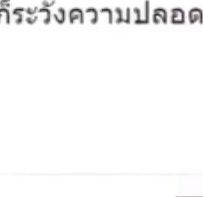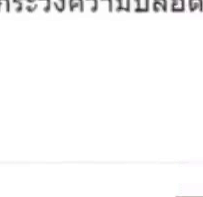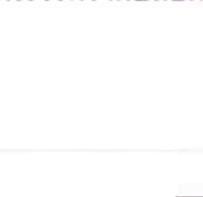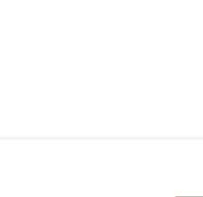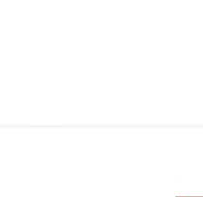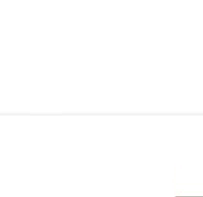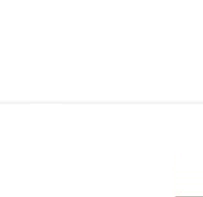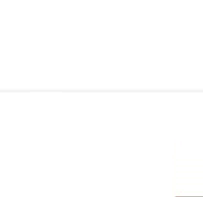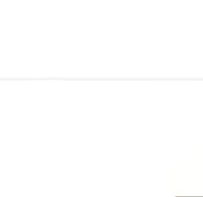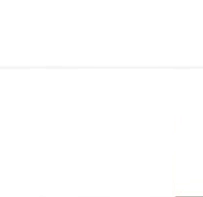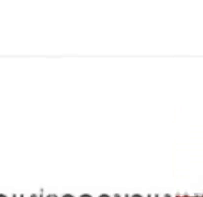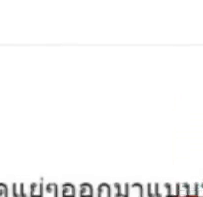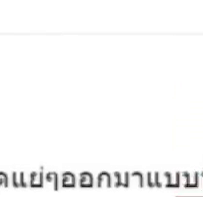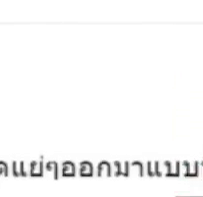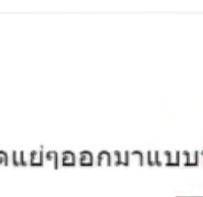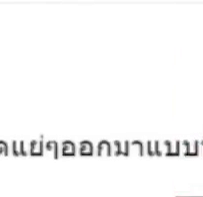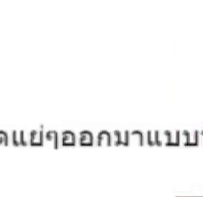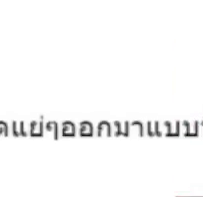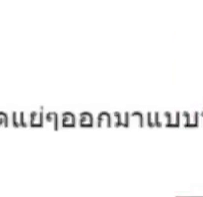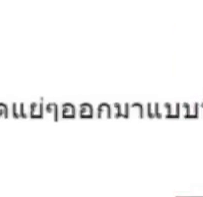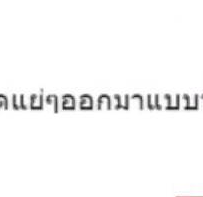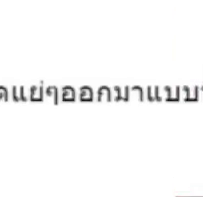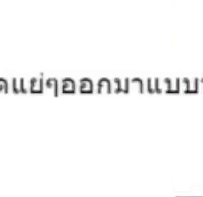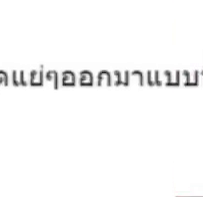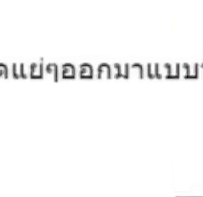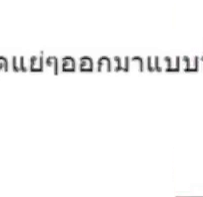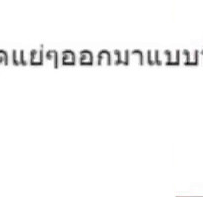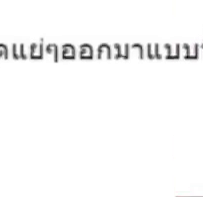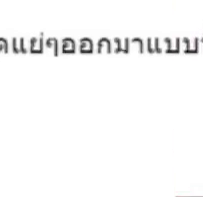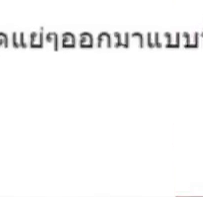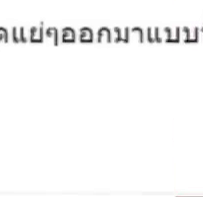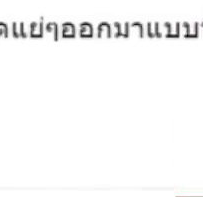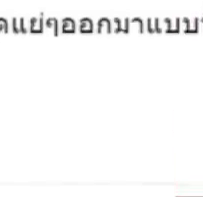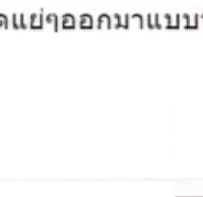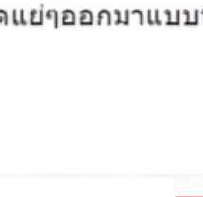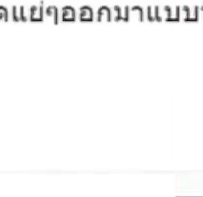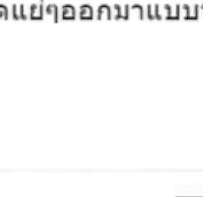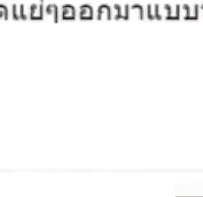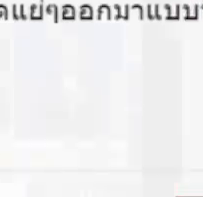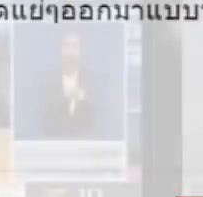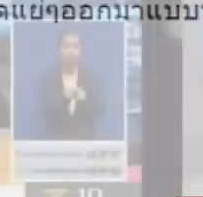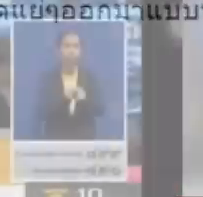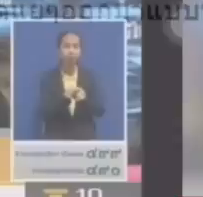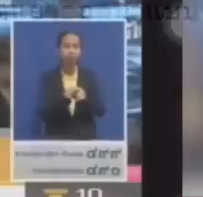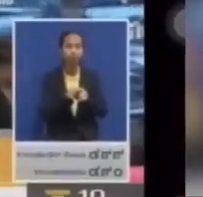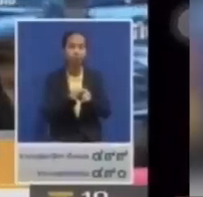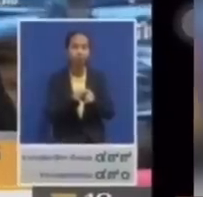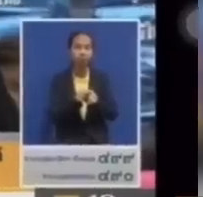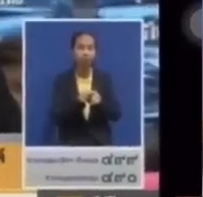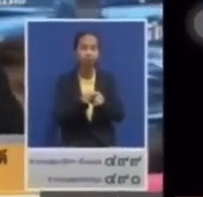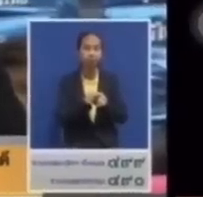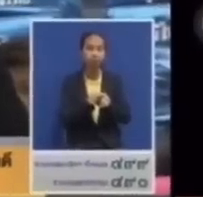ราะจ่านิวก็มีคุณค่าความเป็นมนุษย์เช่นเดียวกับทุกคนขอขอบคุณข้อมูลดีๆจากกระปุก .comอย่